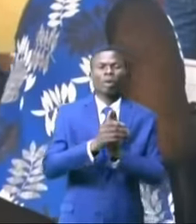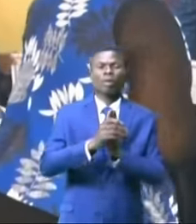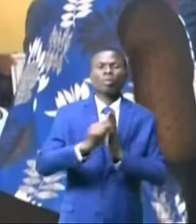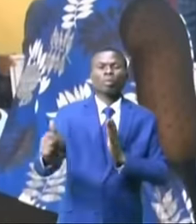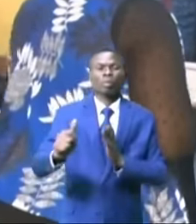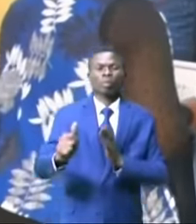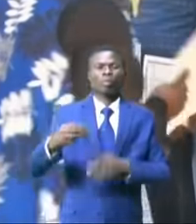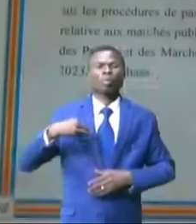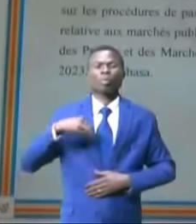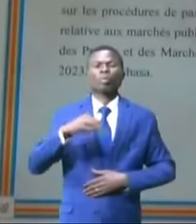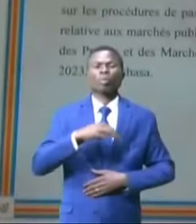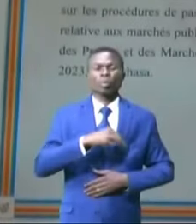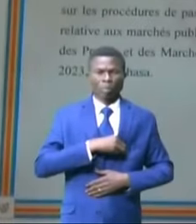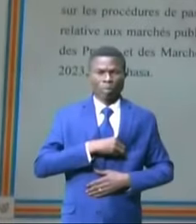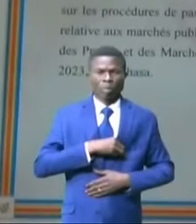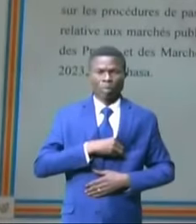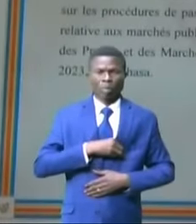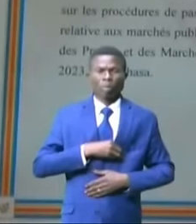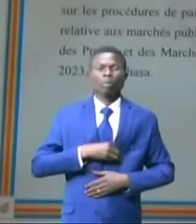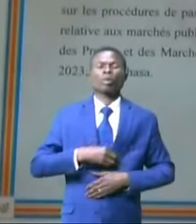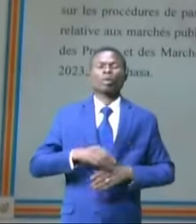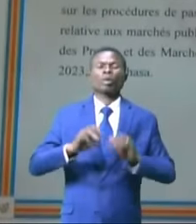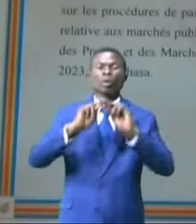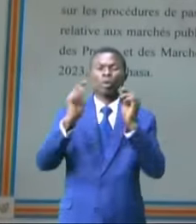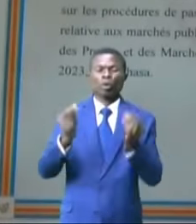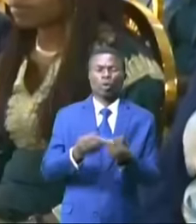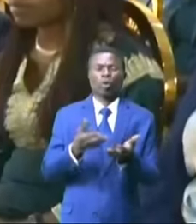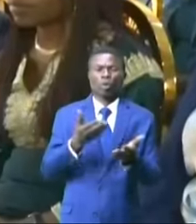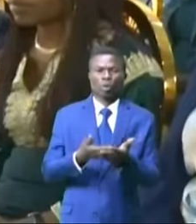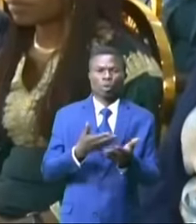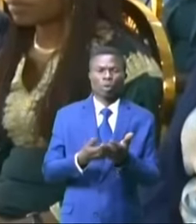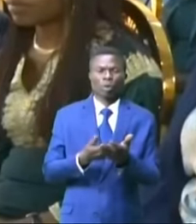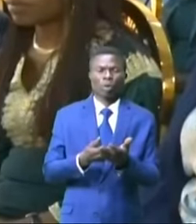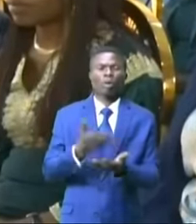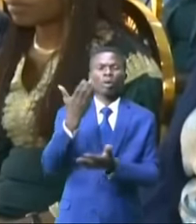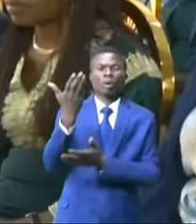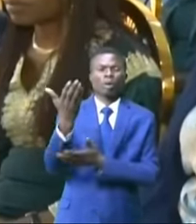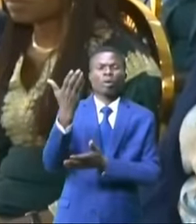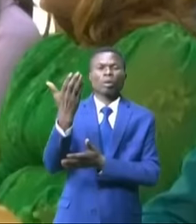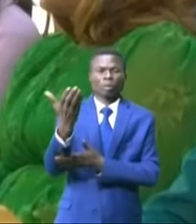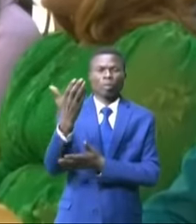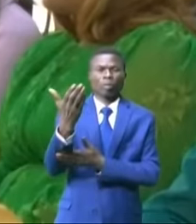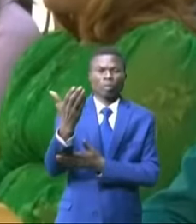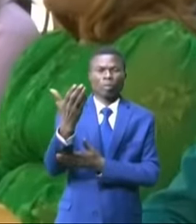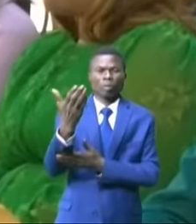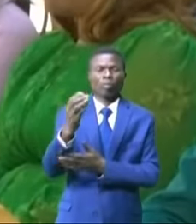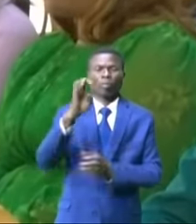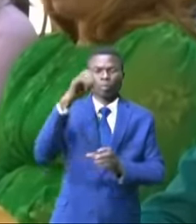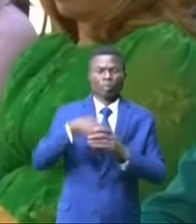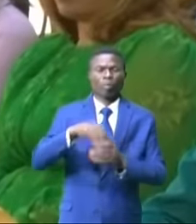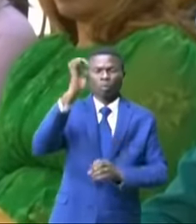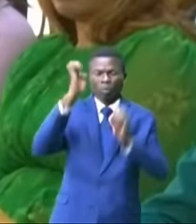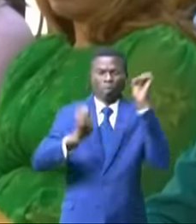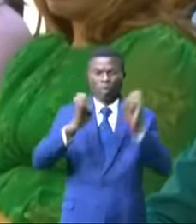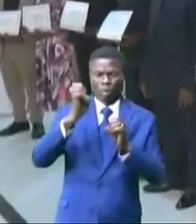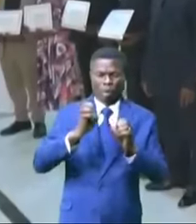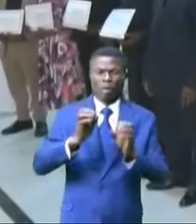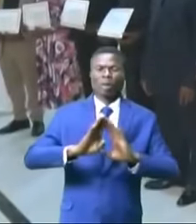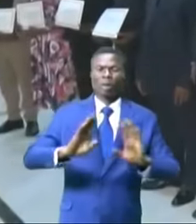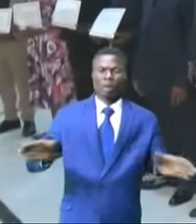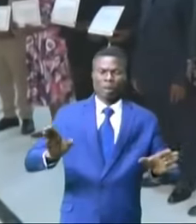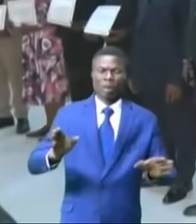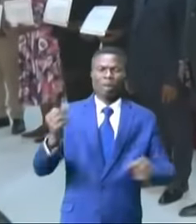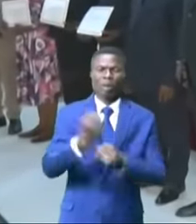capacitation des membres de la CGPMP était l'une des recommandations dans l'évaluation des performances